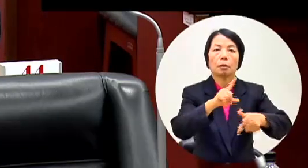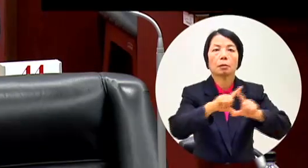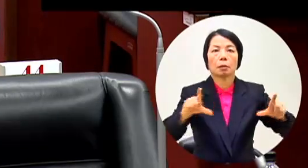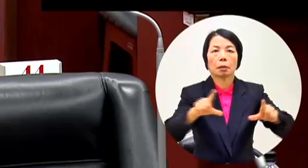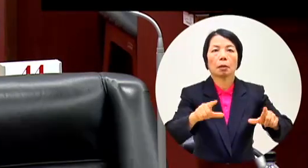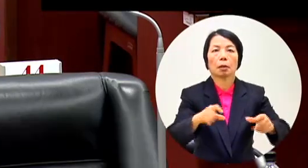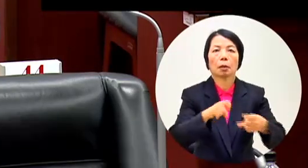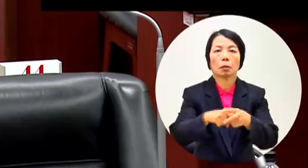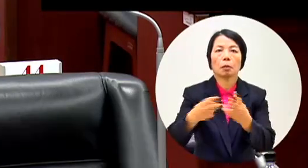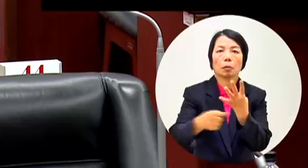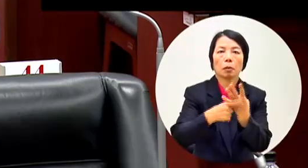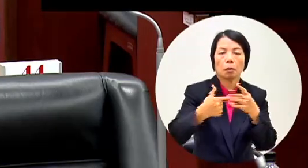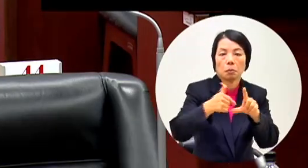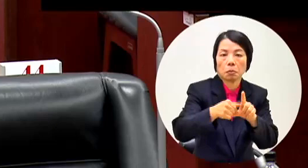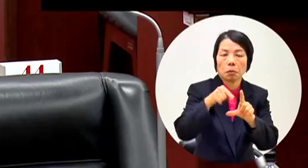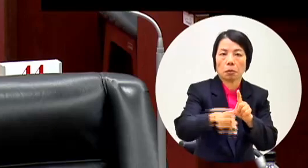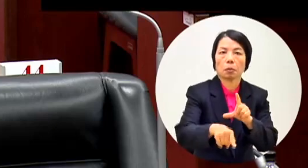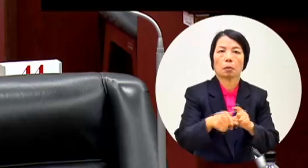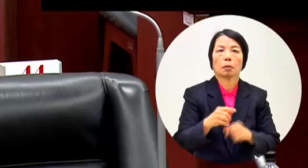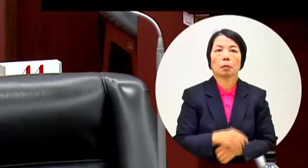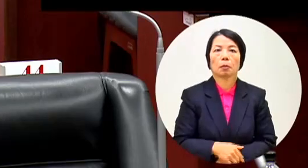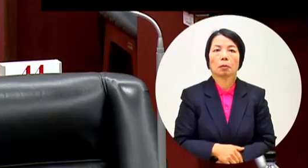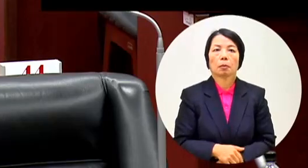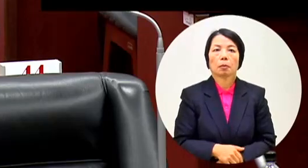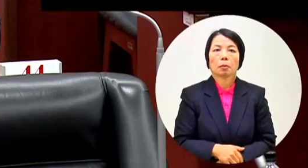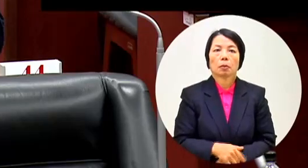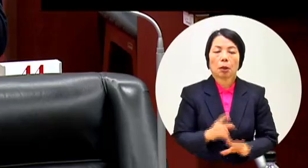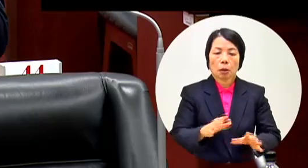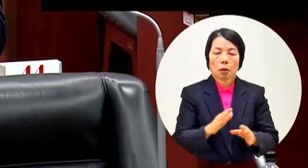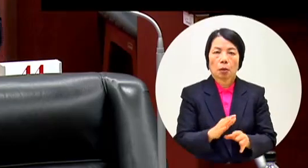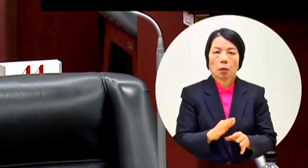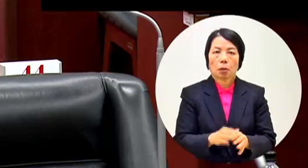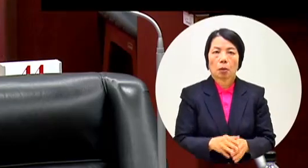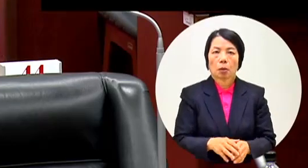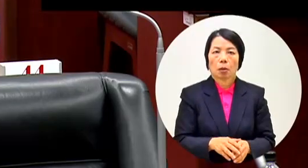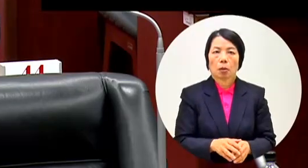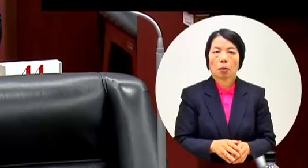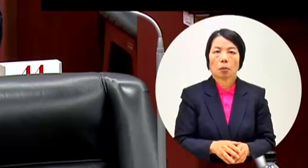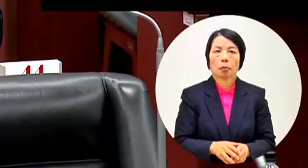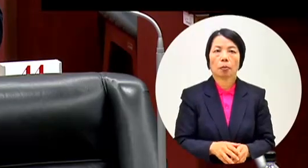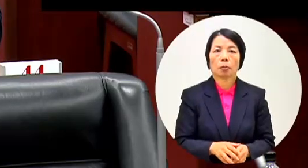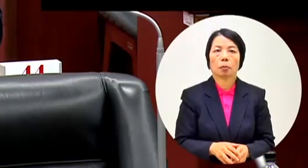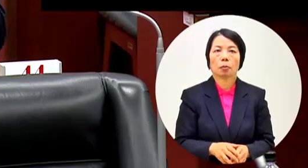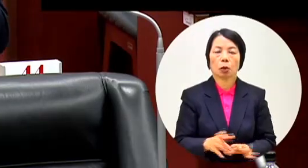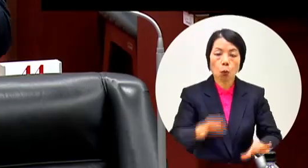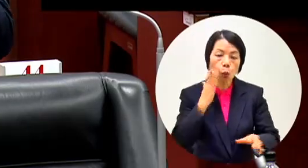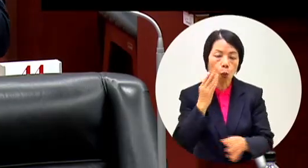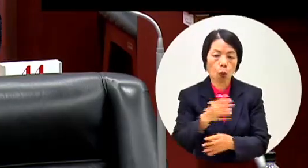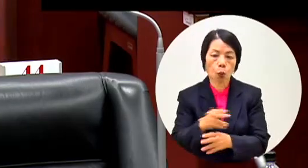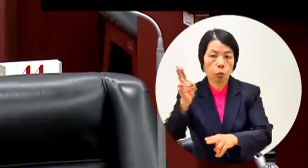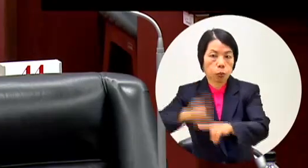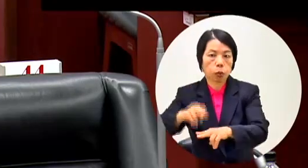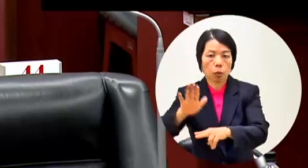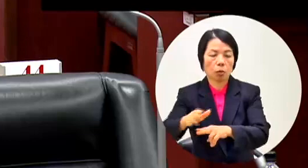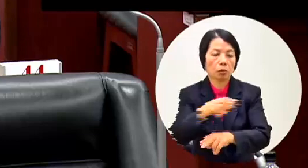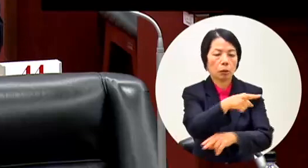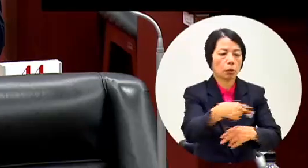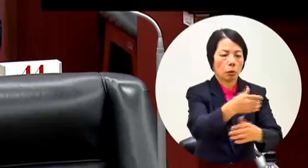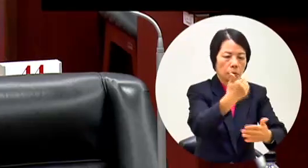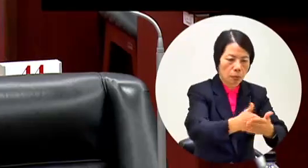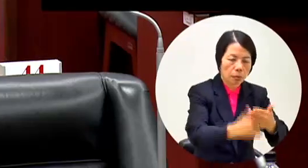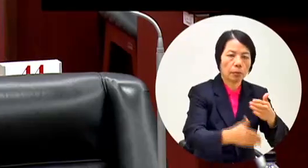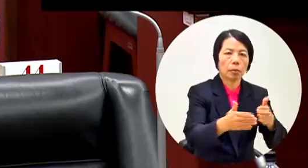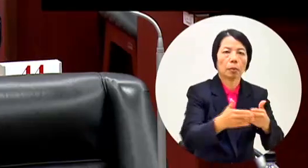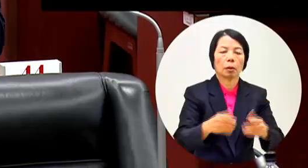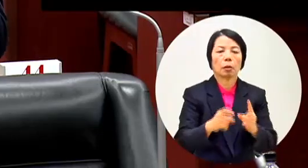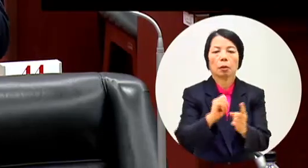是讲五轻那。停产这边就要降编吼，它105停产，这107降编，因